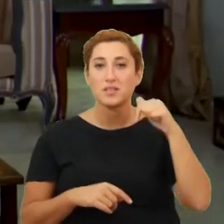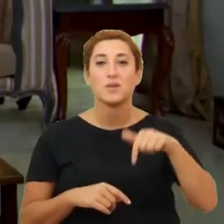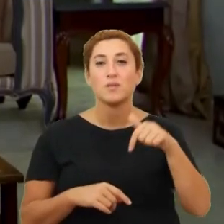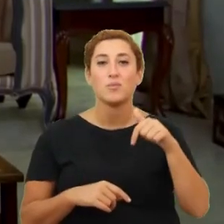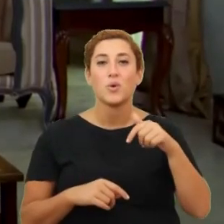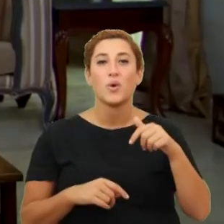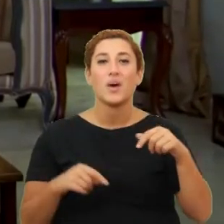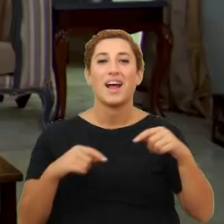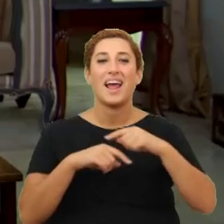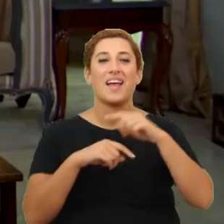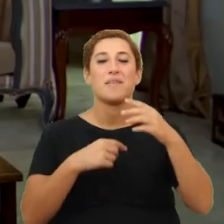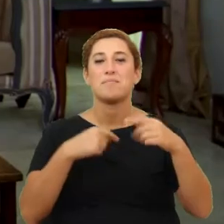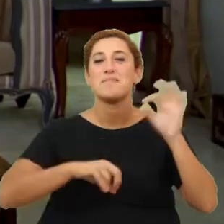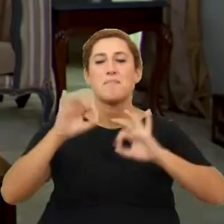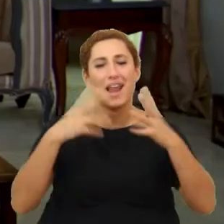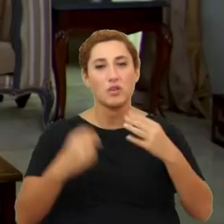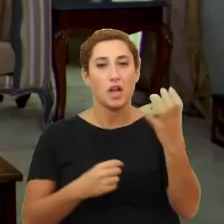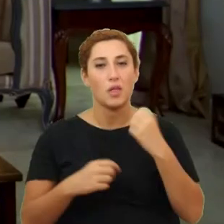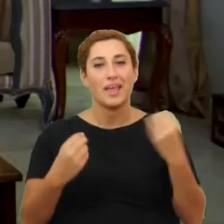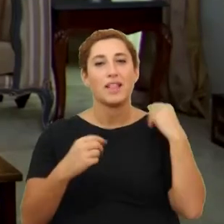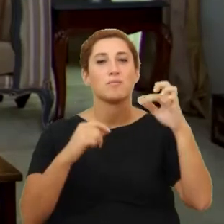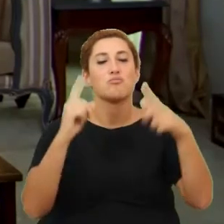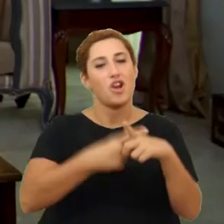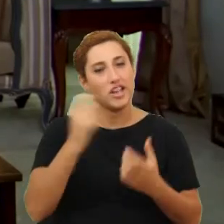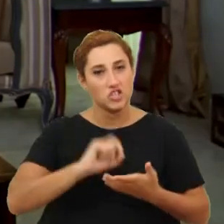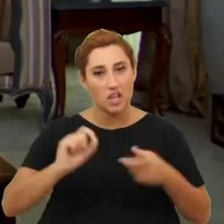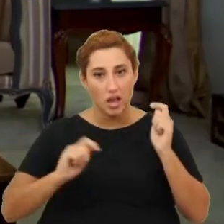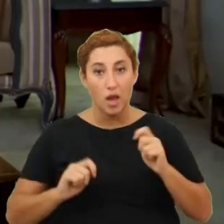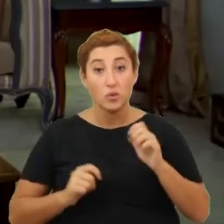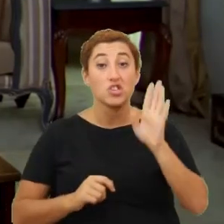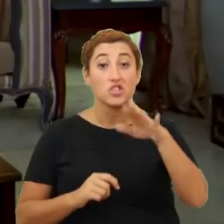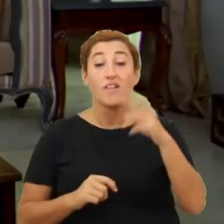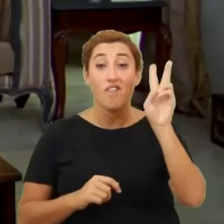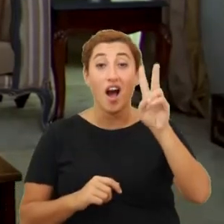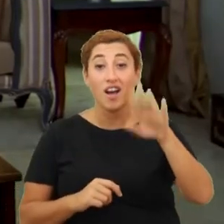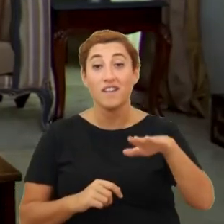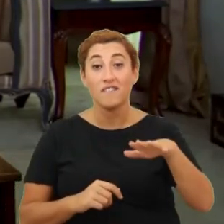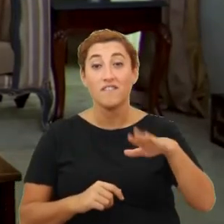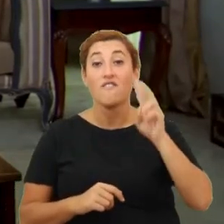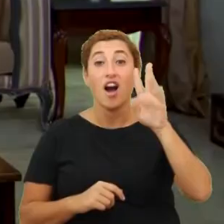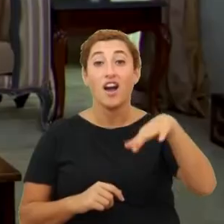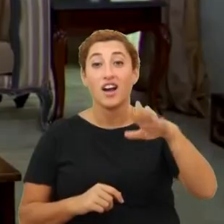iyi mimarlardan birini alıyorsun, villa projesi çizdiriyorsun hemen, tamam mı? Vakıf!